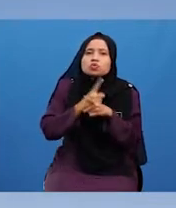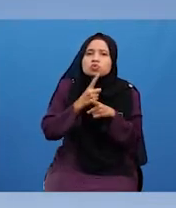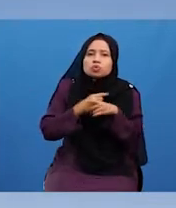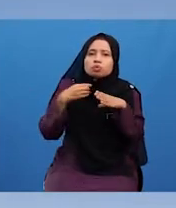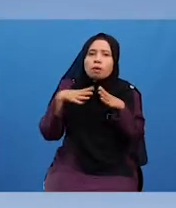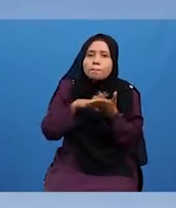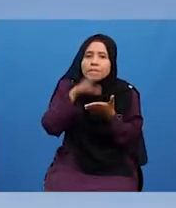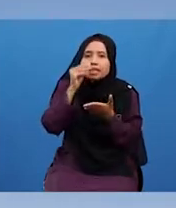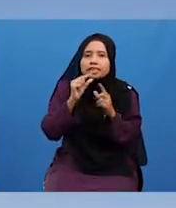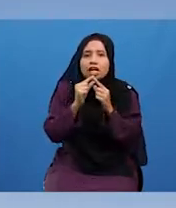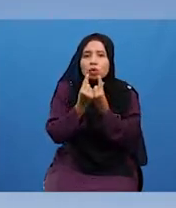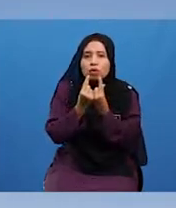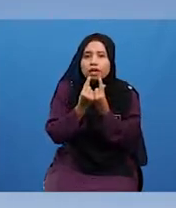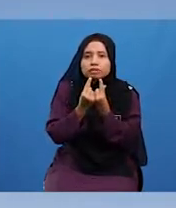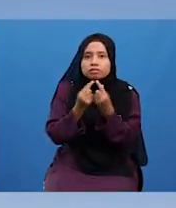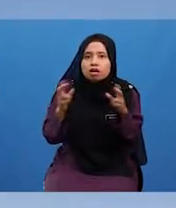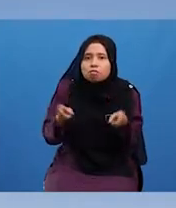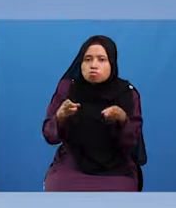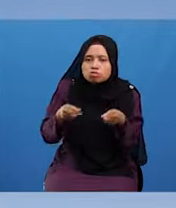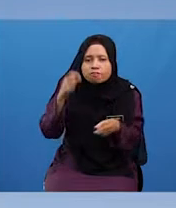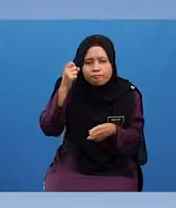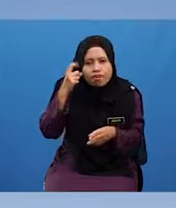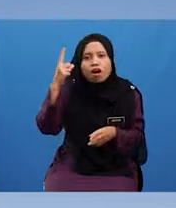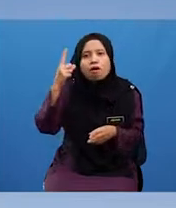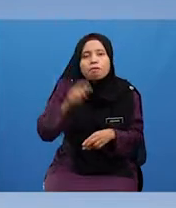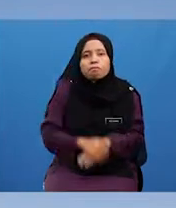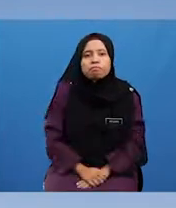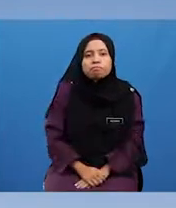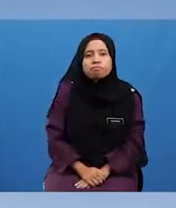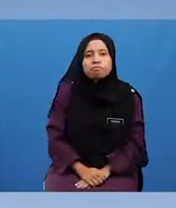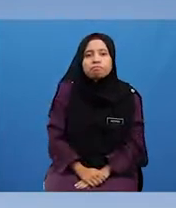Bersungguh-sungguh belajar Al-Quran dan berusaha memahaminya.